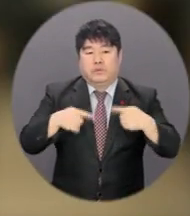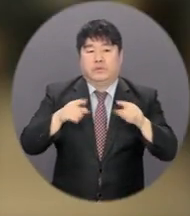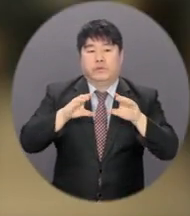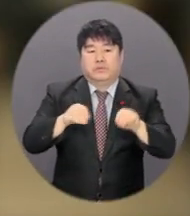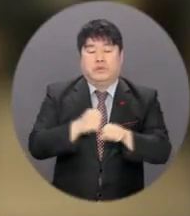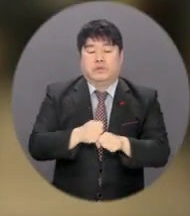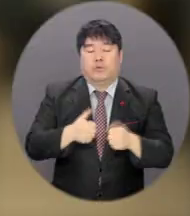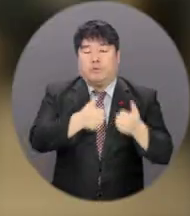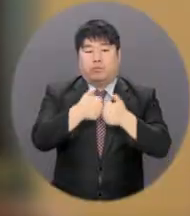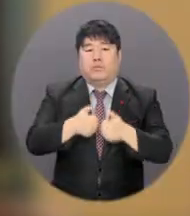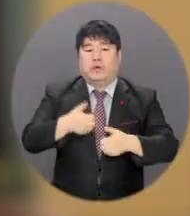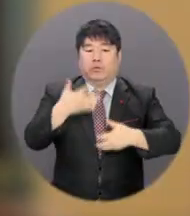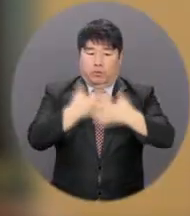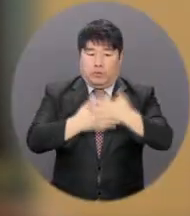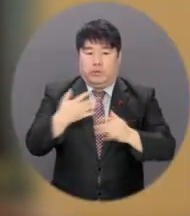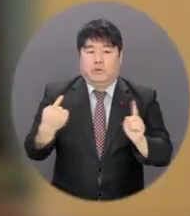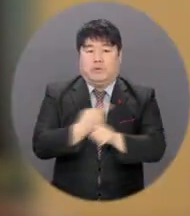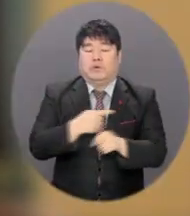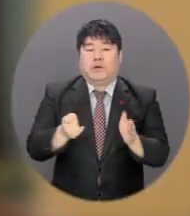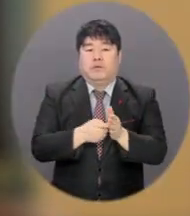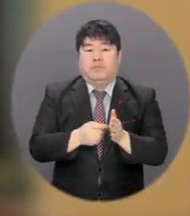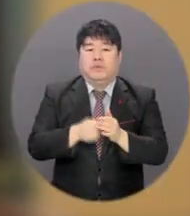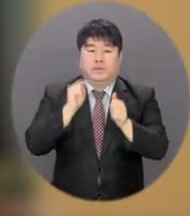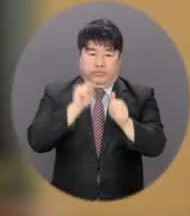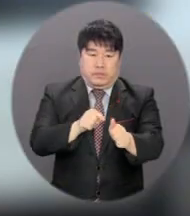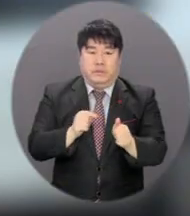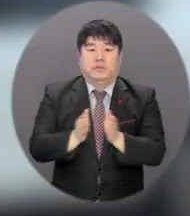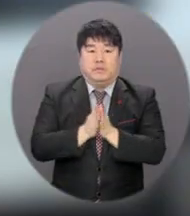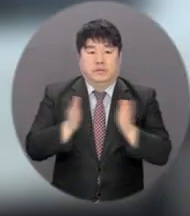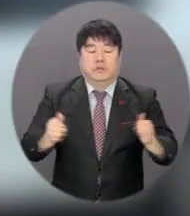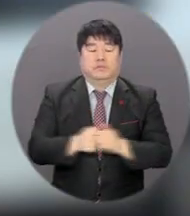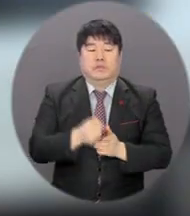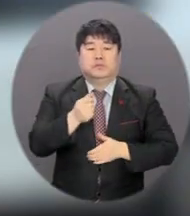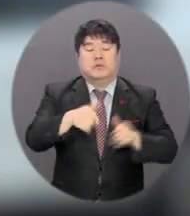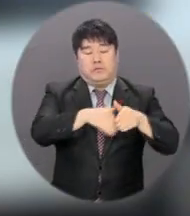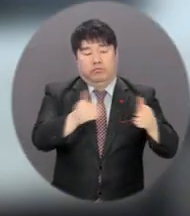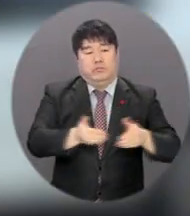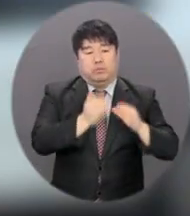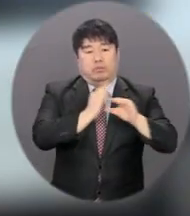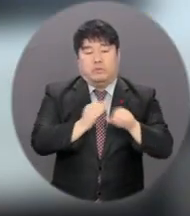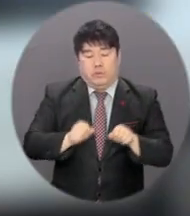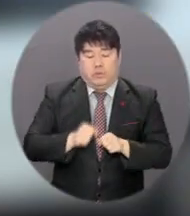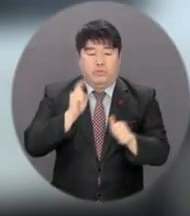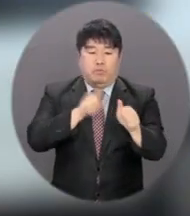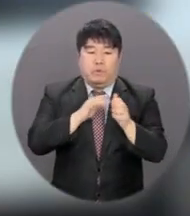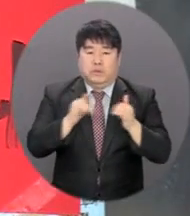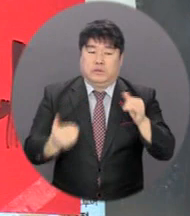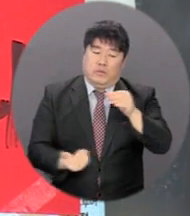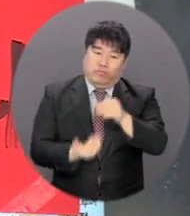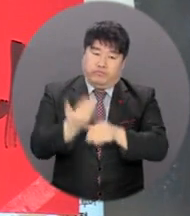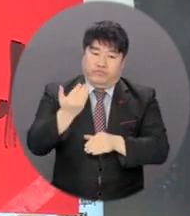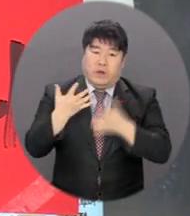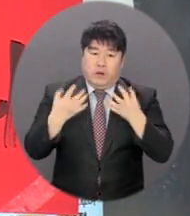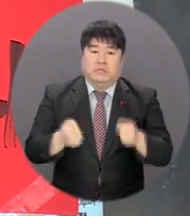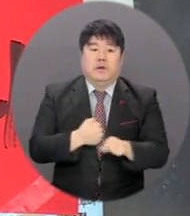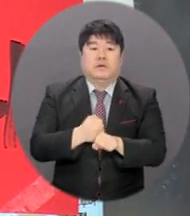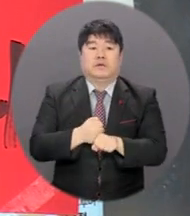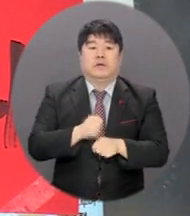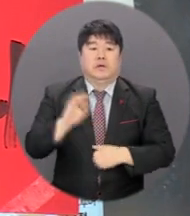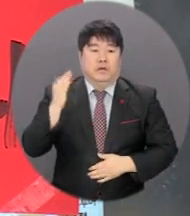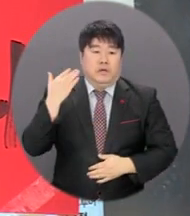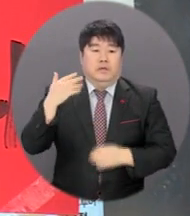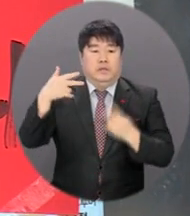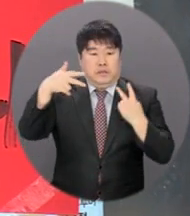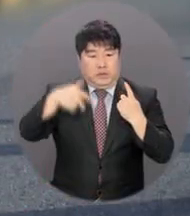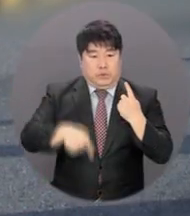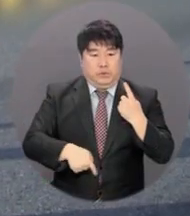회의도 비대면으로 전환하는 비상명령을 발동했습니다. 소규모 모임을 중심으로 확진자가 쏟아져 나오는 가운데 최근 일주일